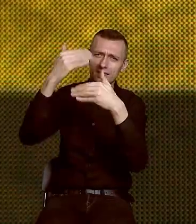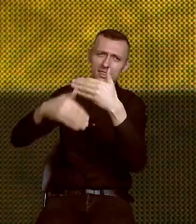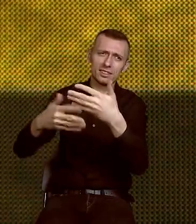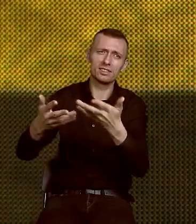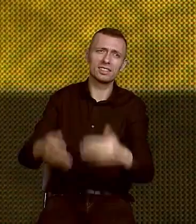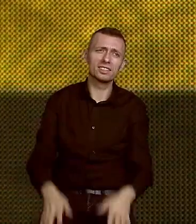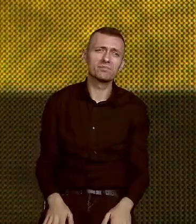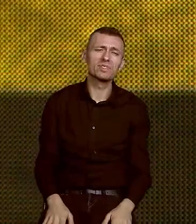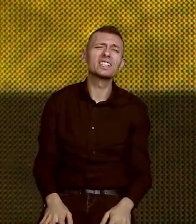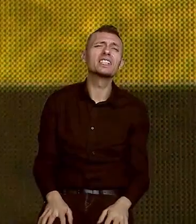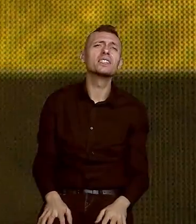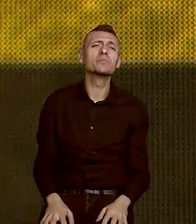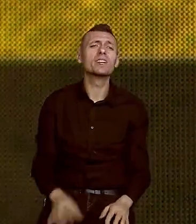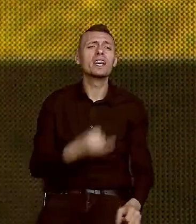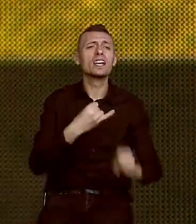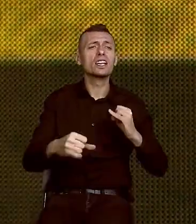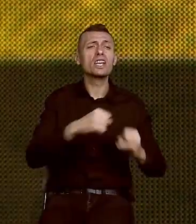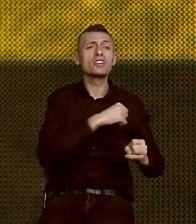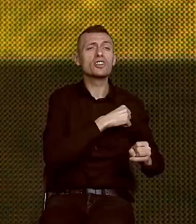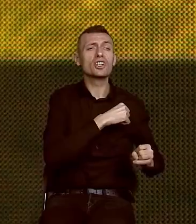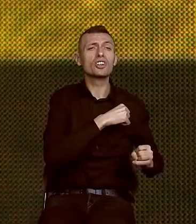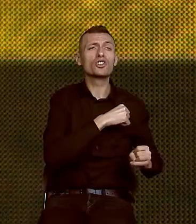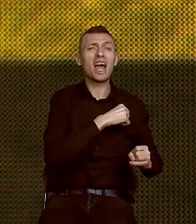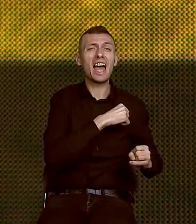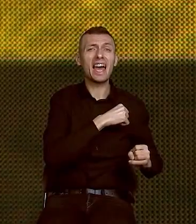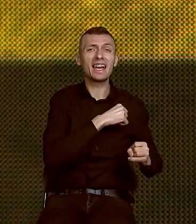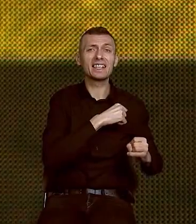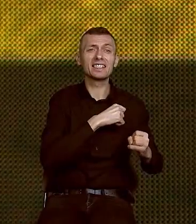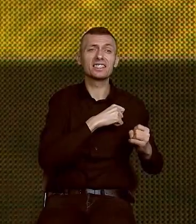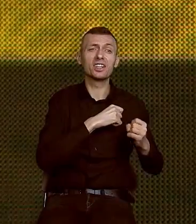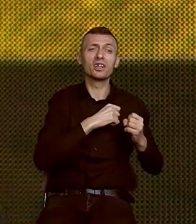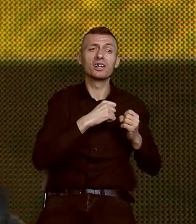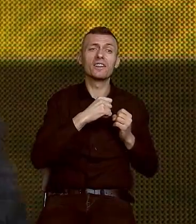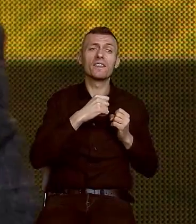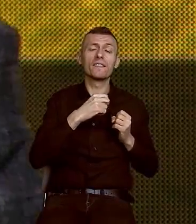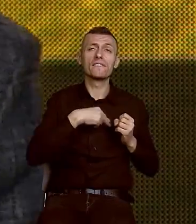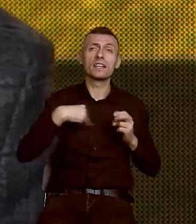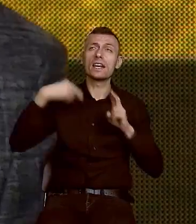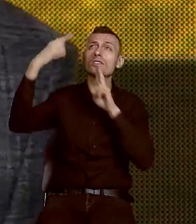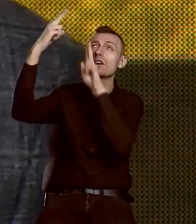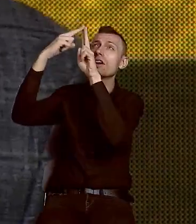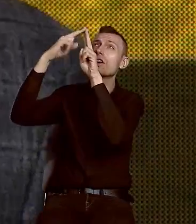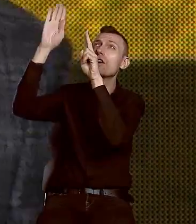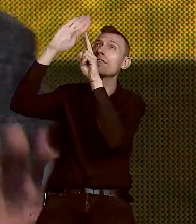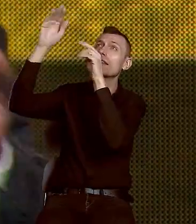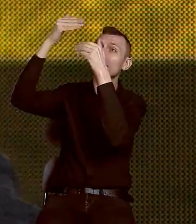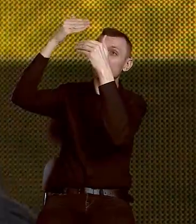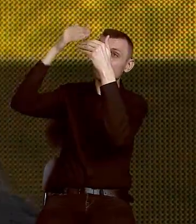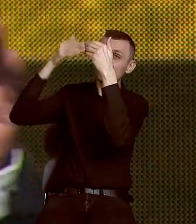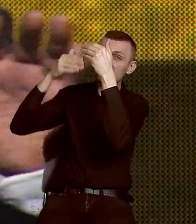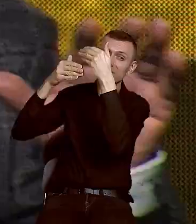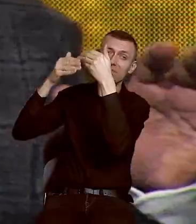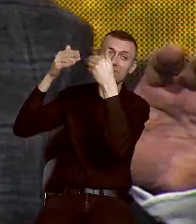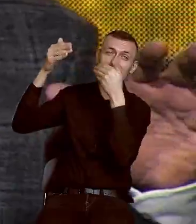stworzył, który nas kocha. Stajemy się tak naprawdę zgubieni i możemy winić tylko siebie.